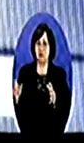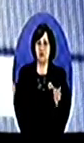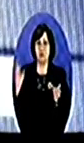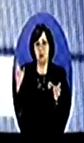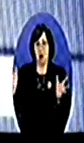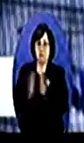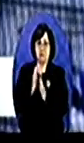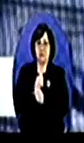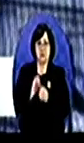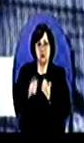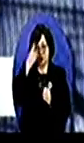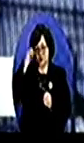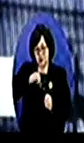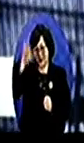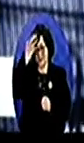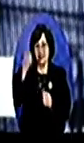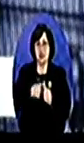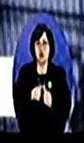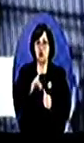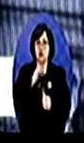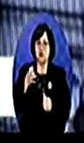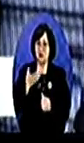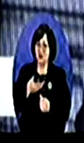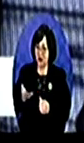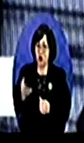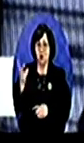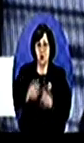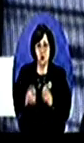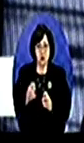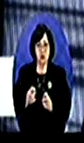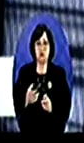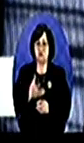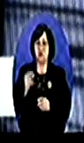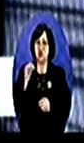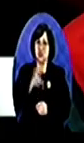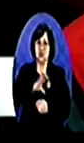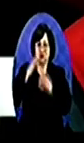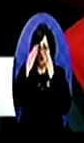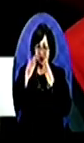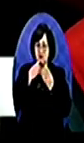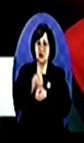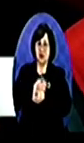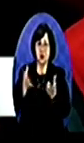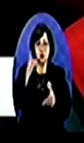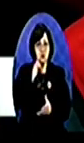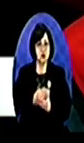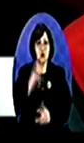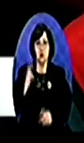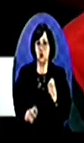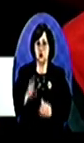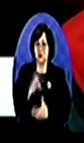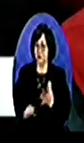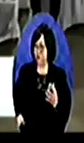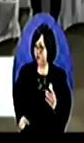Улсын засгийн газрын нэрийн өмнөөс танай үйлдвэрийн хамт олонд чин сэтгэлээсээ талархаж байгаагаа илэрхийлж байна. Үйлдвэрийн санхүүжилтийг хөгжлийн